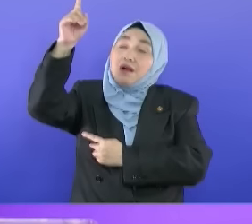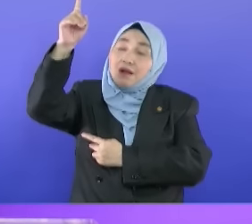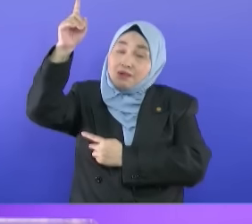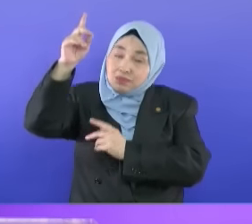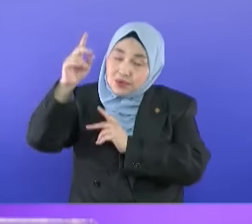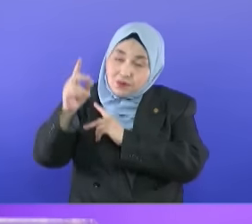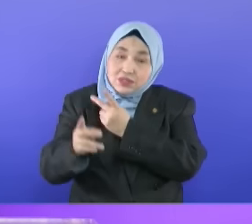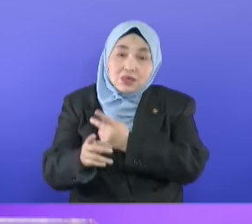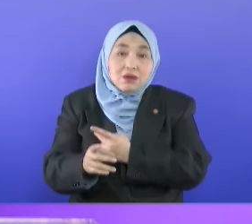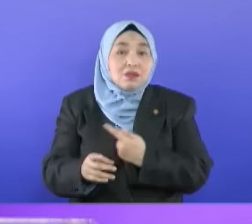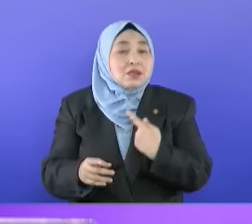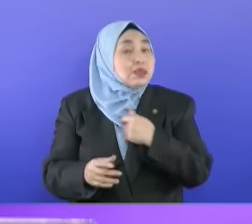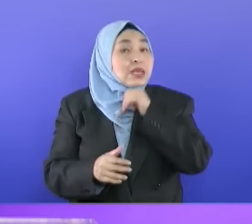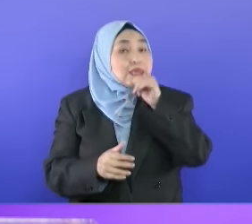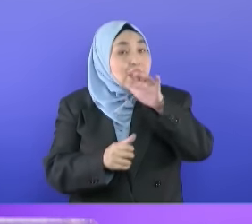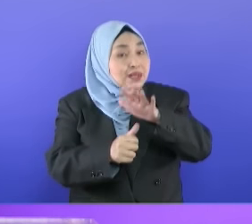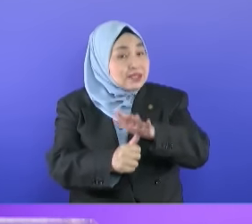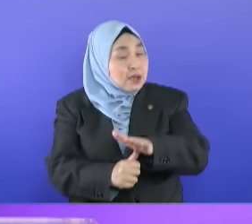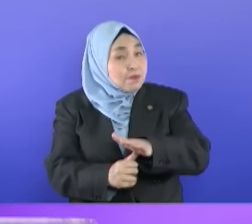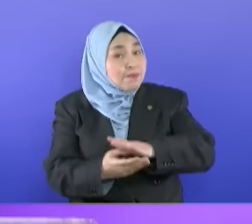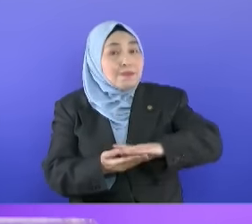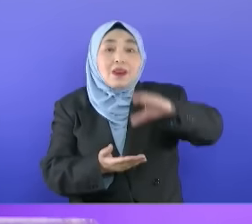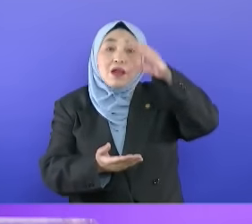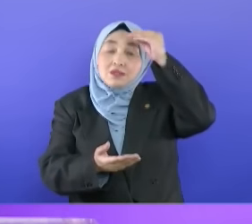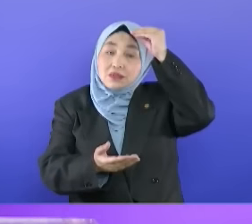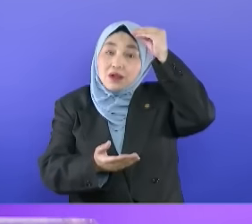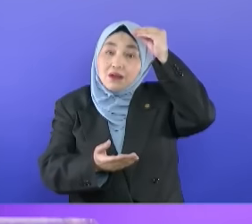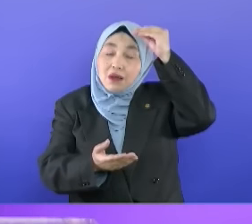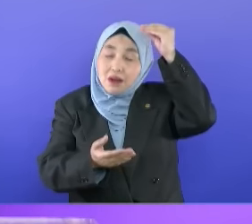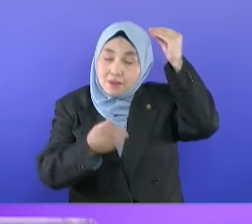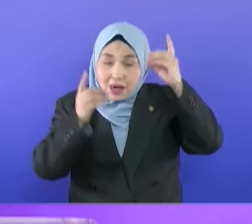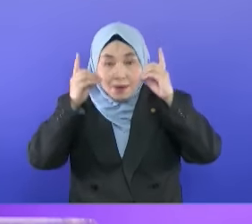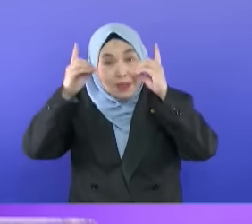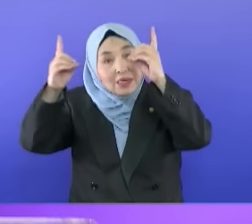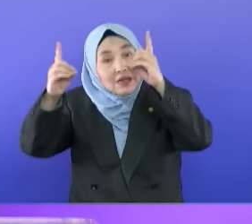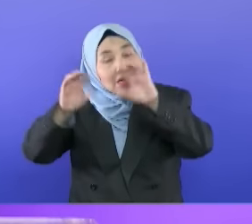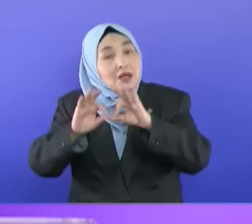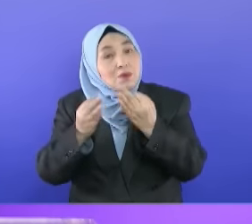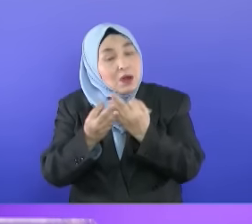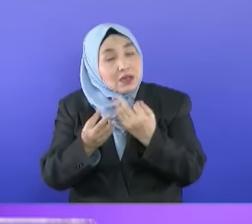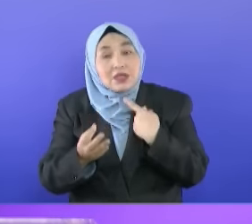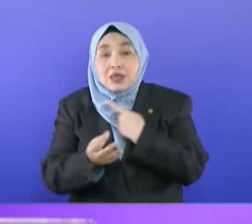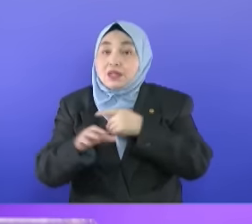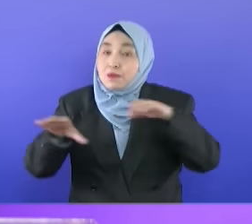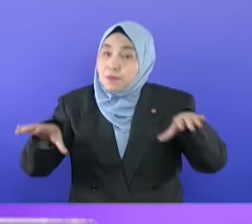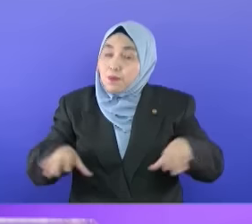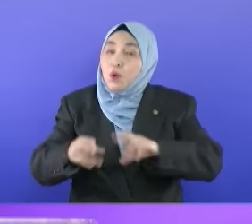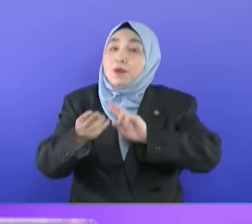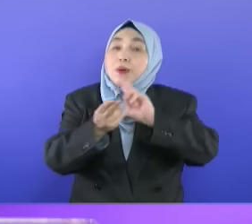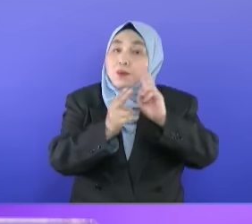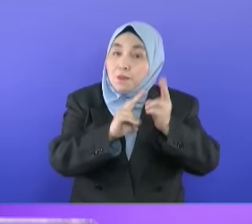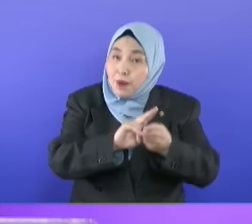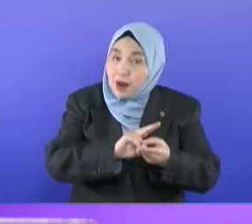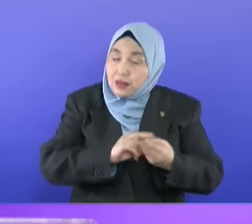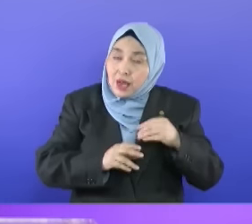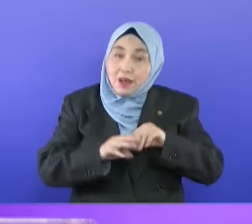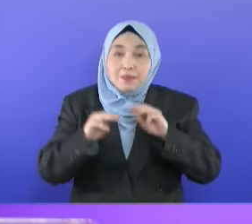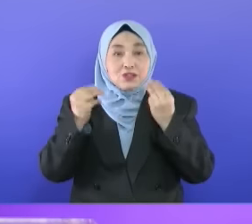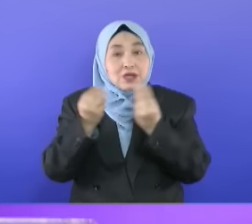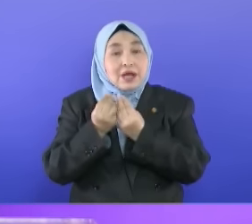wa ta'ala sehingga kita tidak stress dalam belajar dalam kitab keluarga dalam kita membuat perubahan dalam